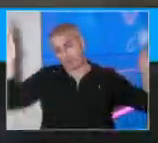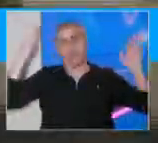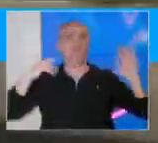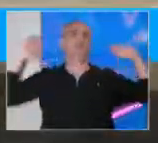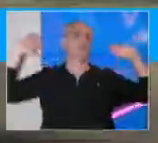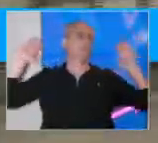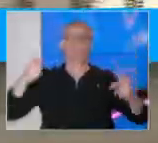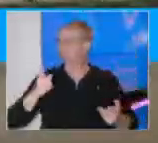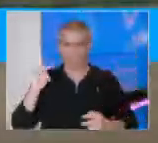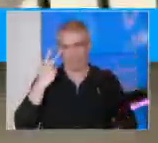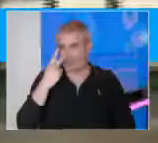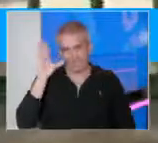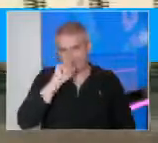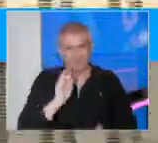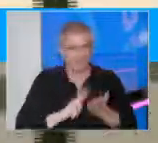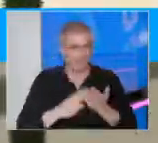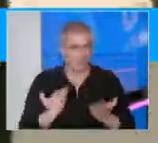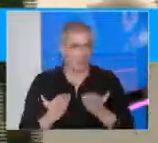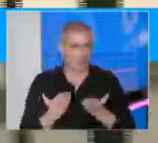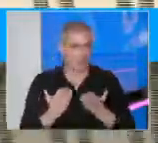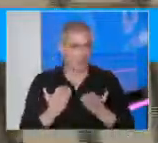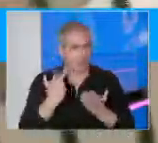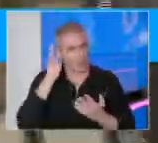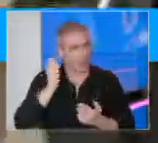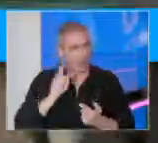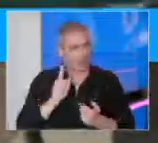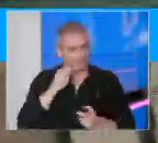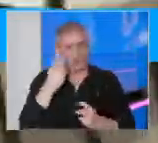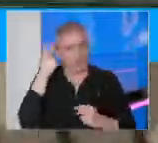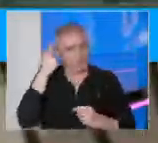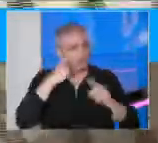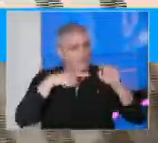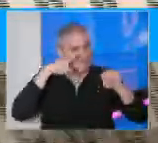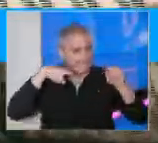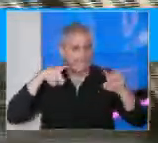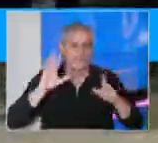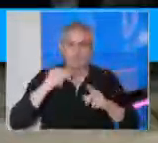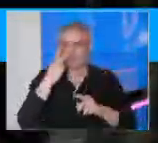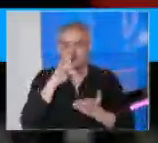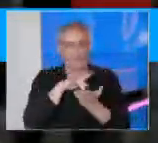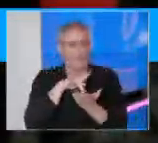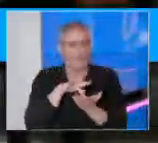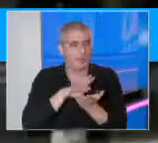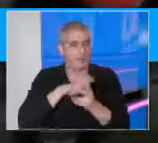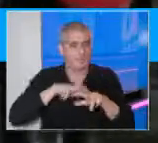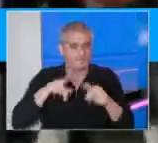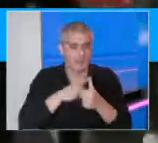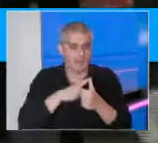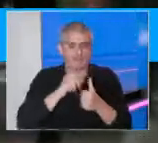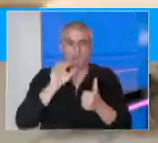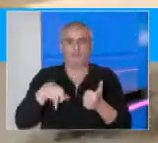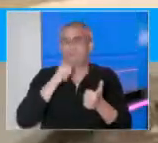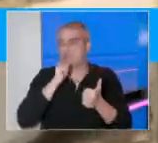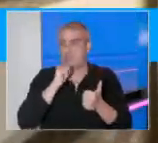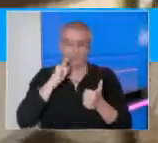גואל. זה לא ראייה חכמה. צריך לחשוב על כל דבר באופן דיפרנציאלי, גם מבחינת המיקום בארץ, גם מבחינת